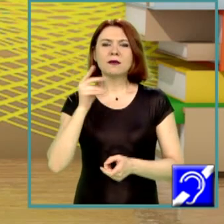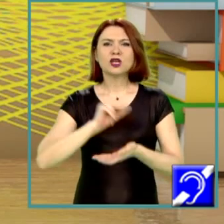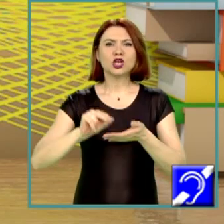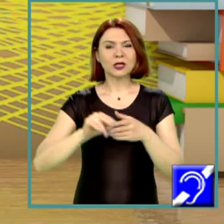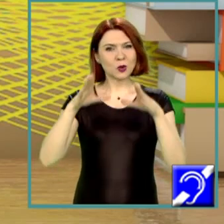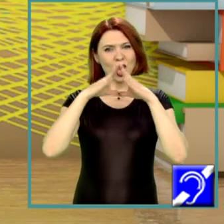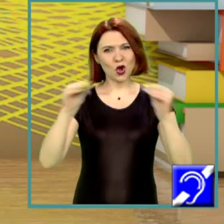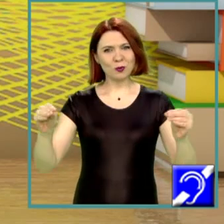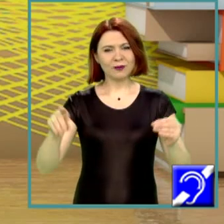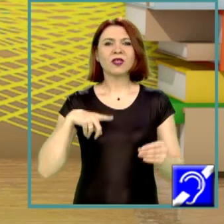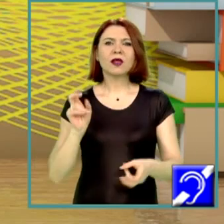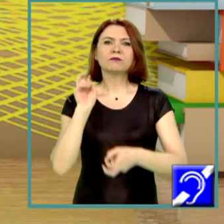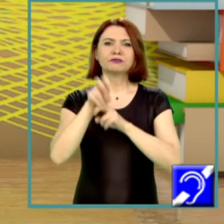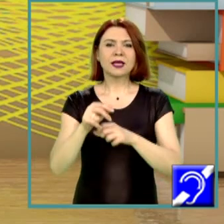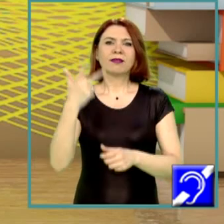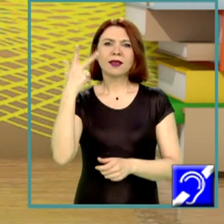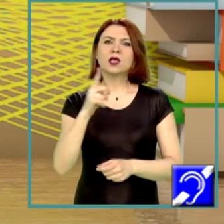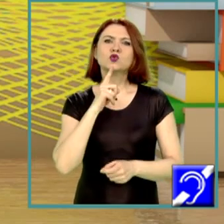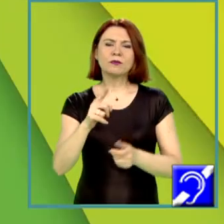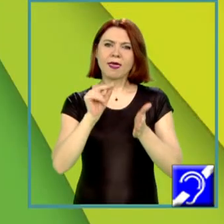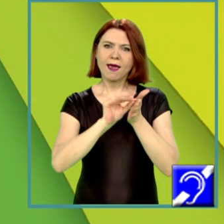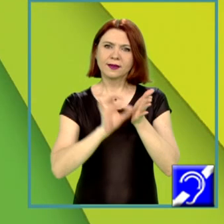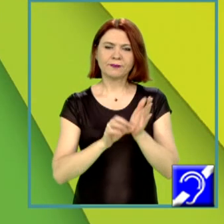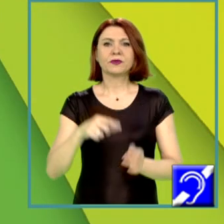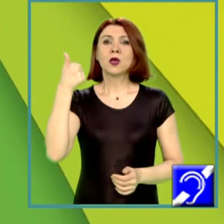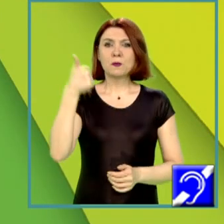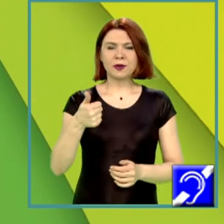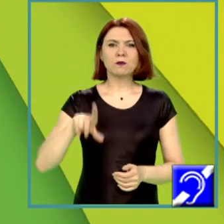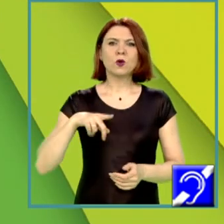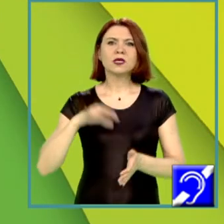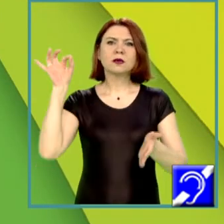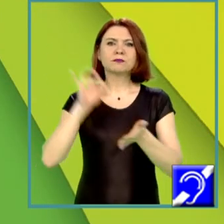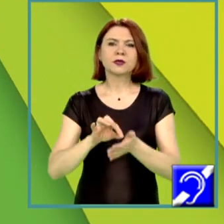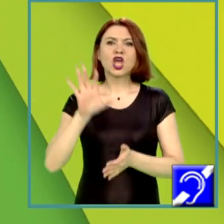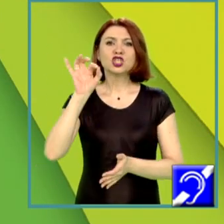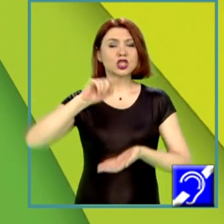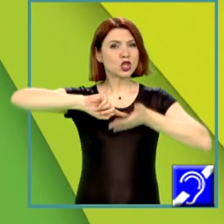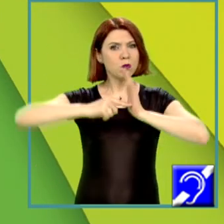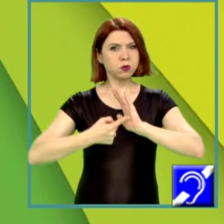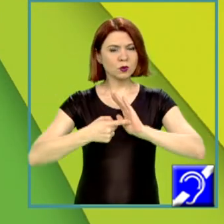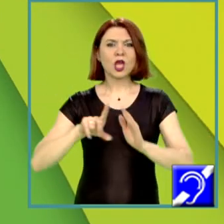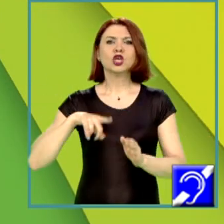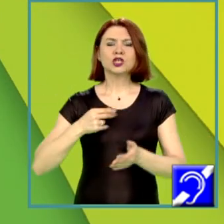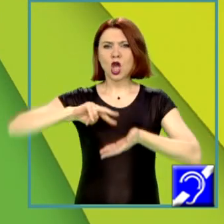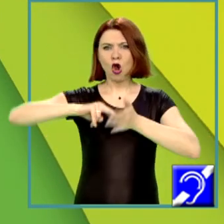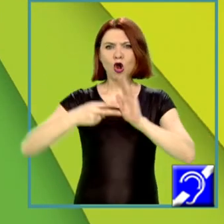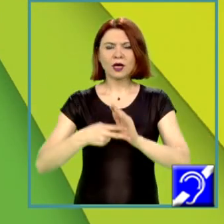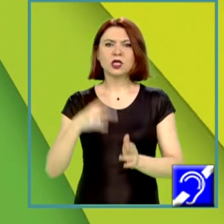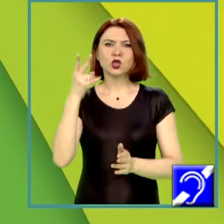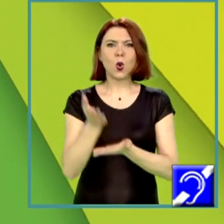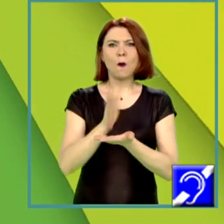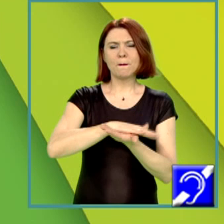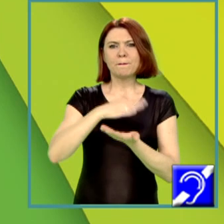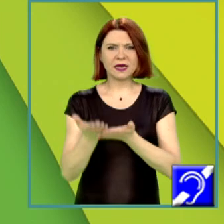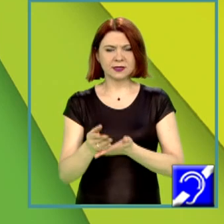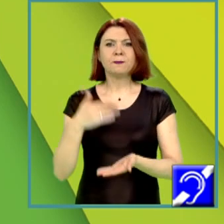română el conține trei subiecte primul subiect este cotat cu 50 de puncte și este organizat în două părți